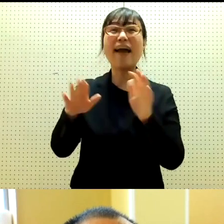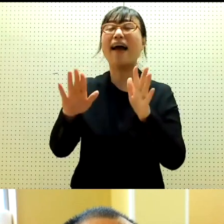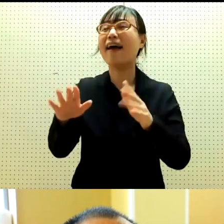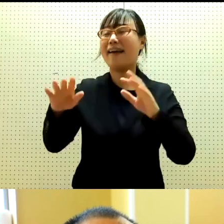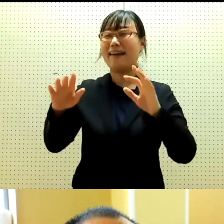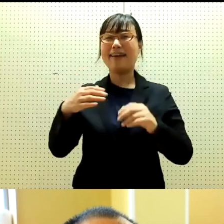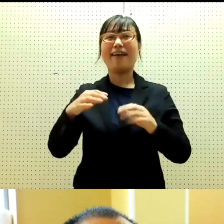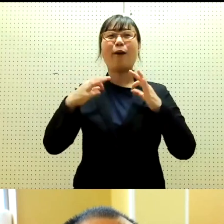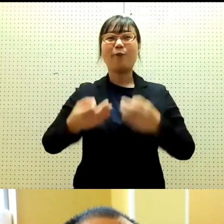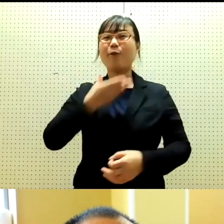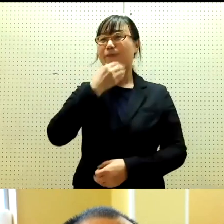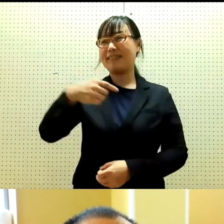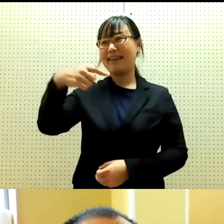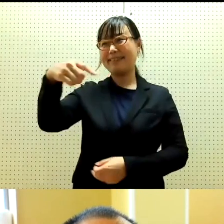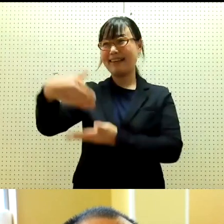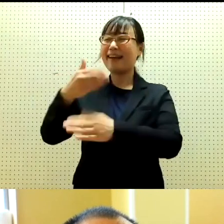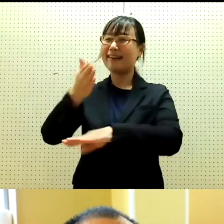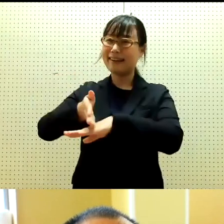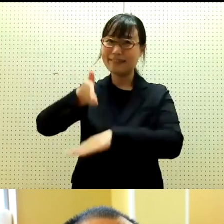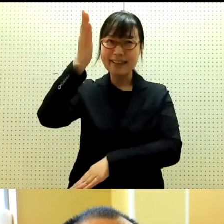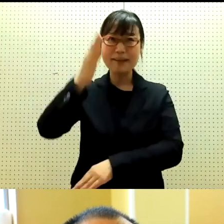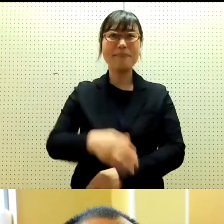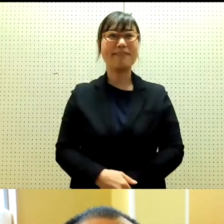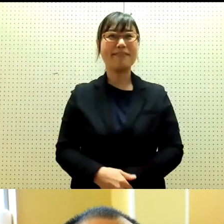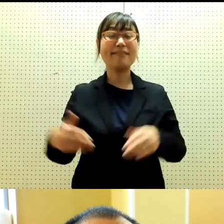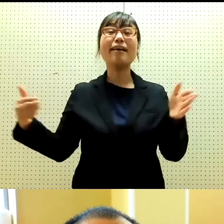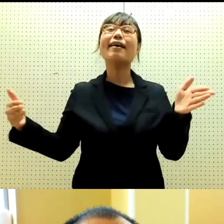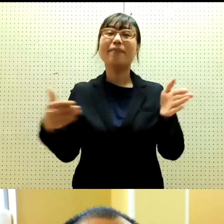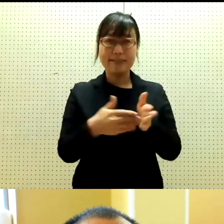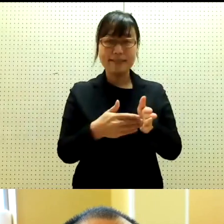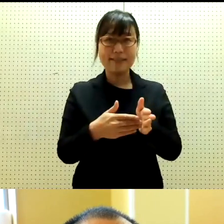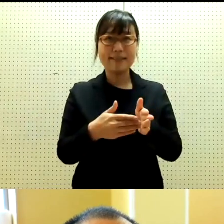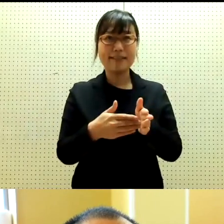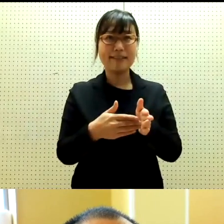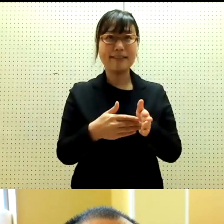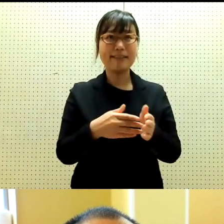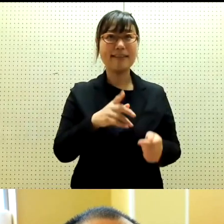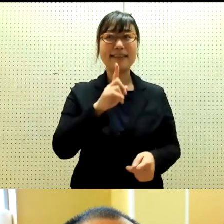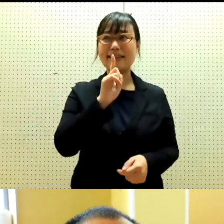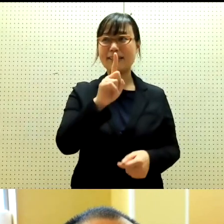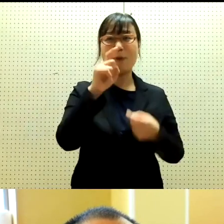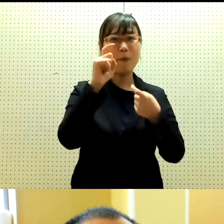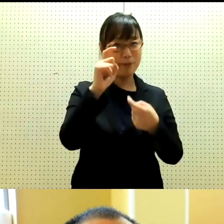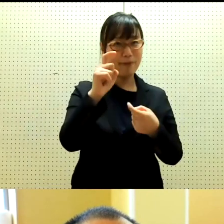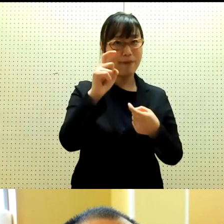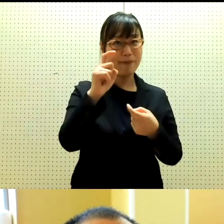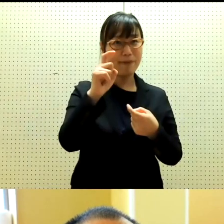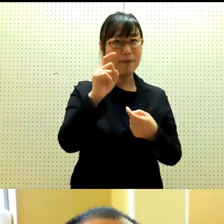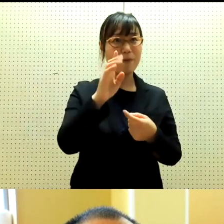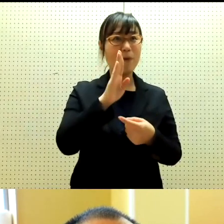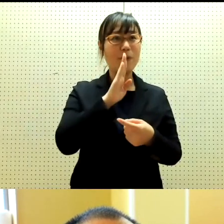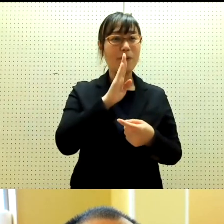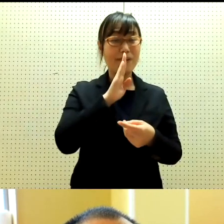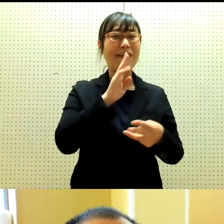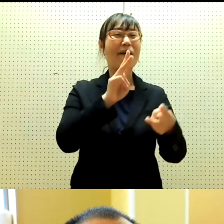。ですね、最後に、一言ですね、本田さんとそれ